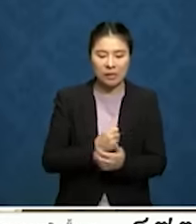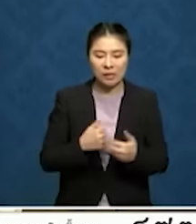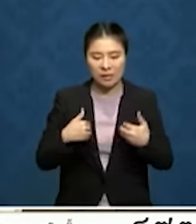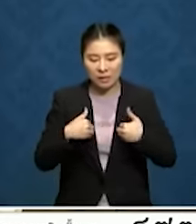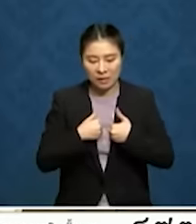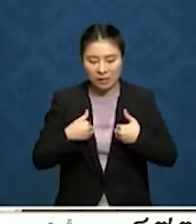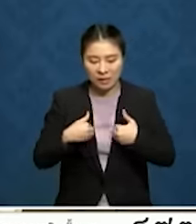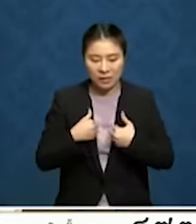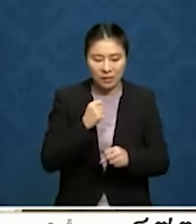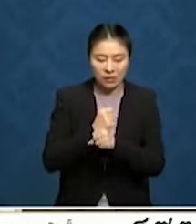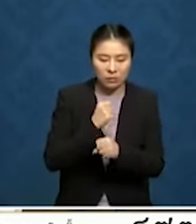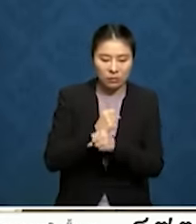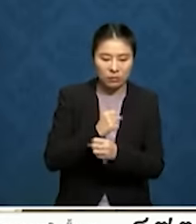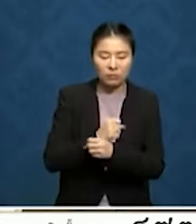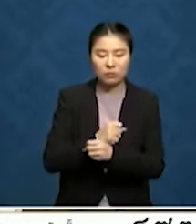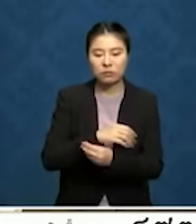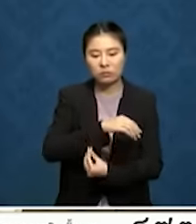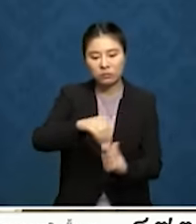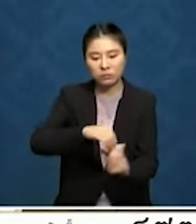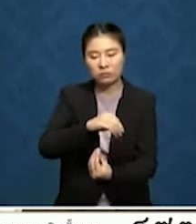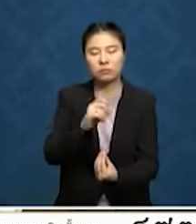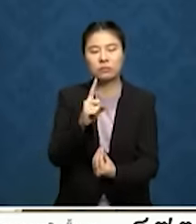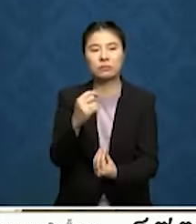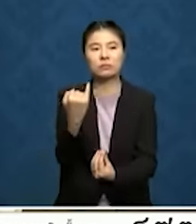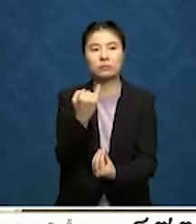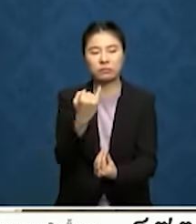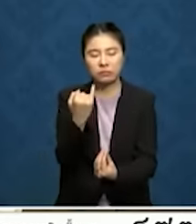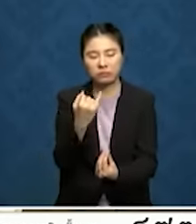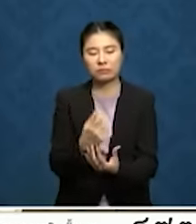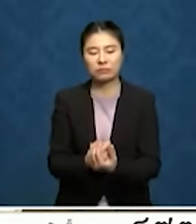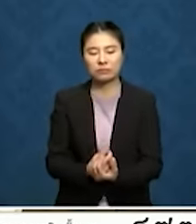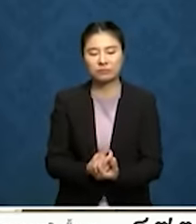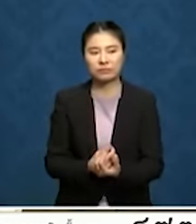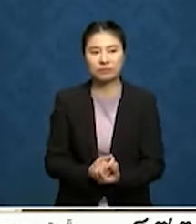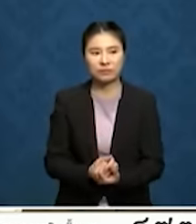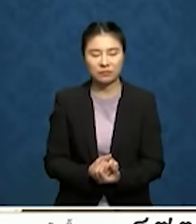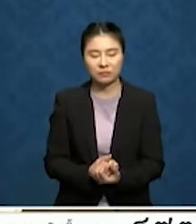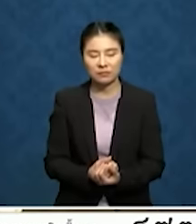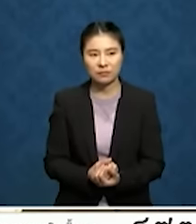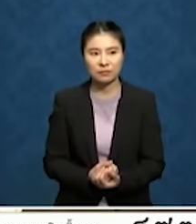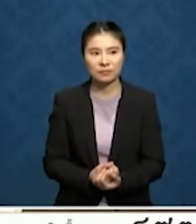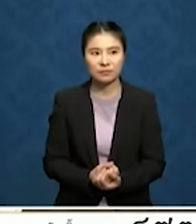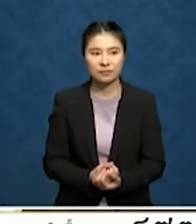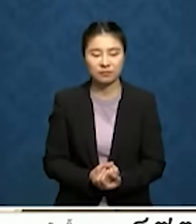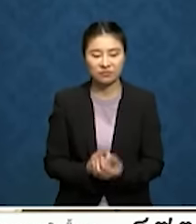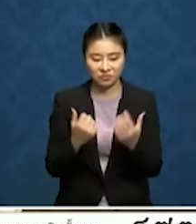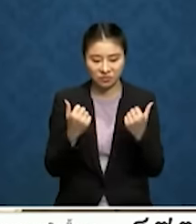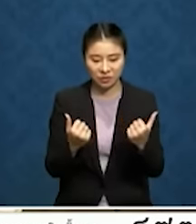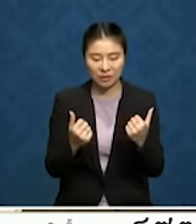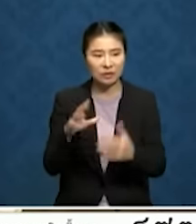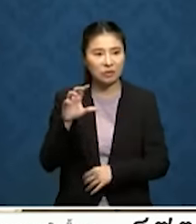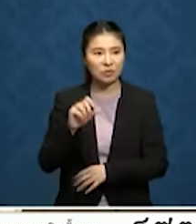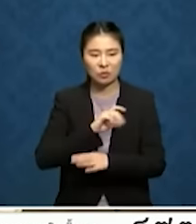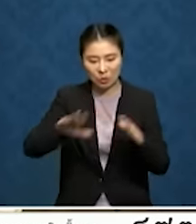ปได้อย่างไรสิ่งนี้คือสิ่งที่เราเรียกร้องหาว่าอยากจะเห็นนายกรัฐม